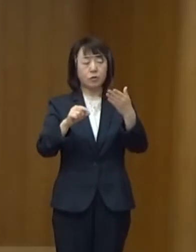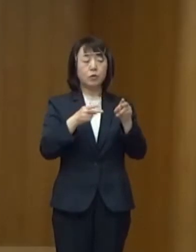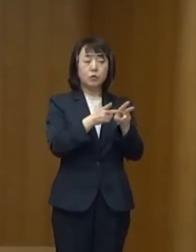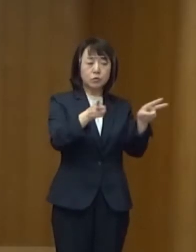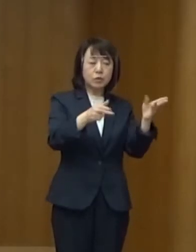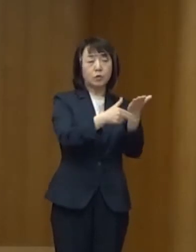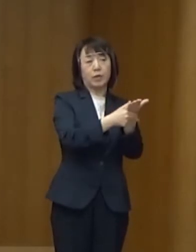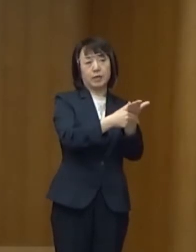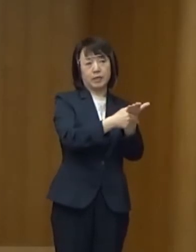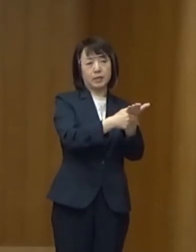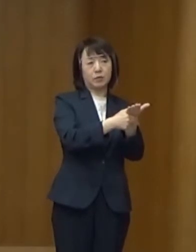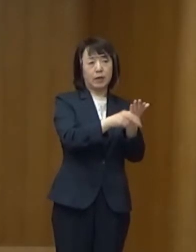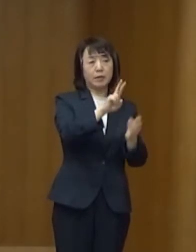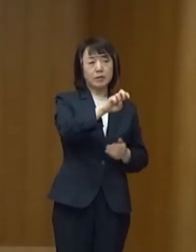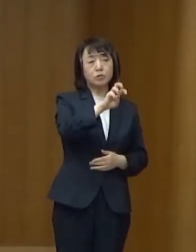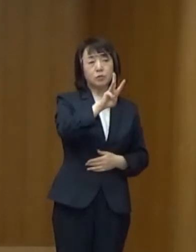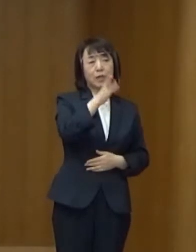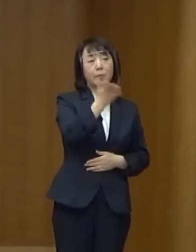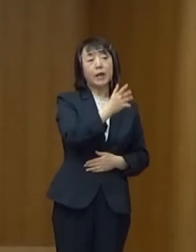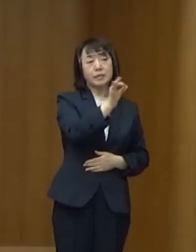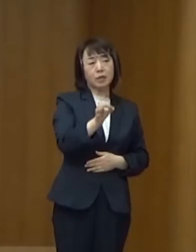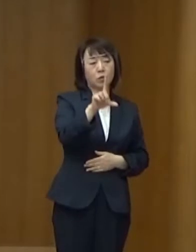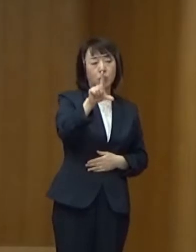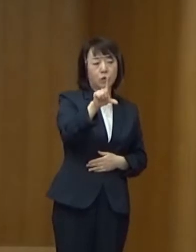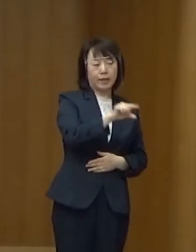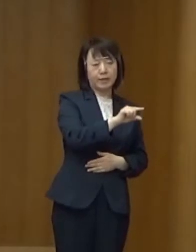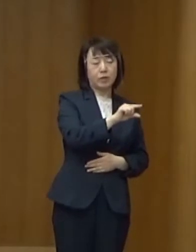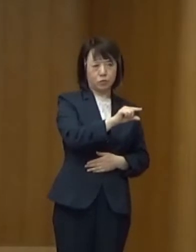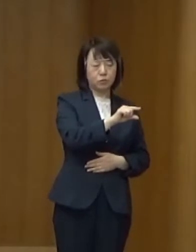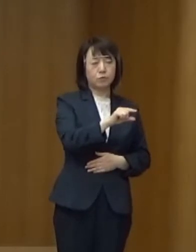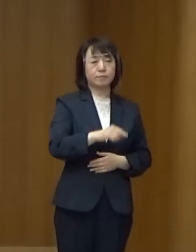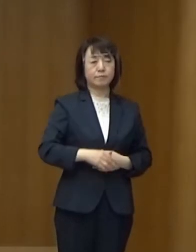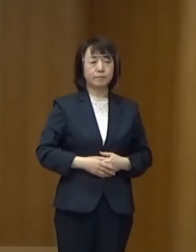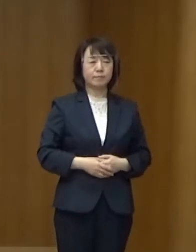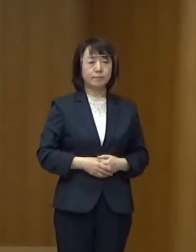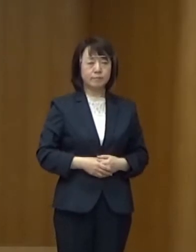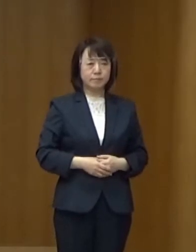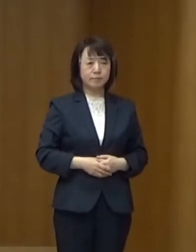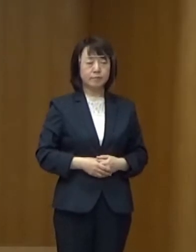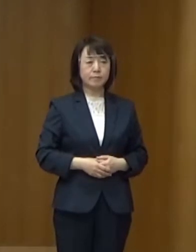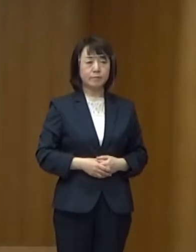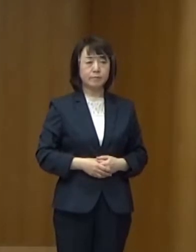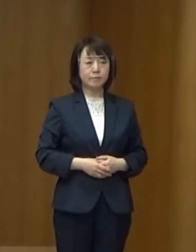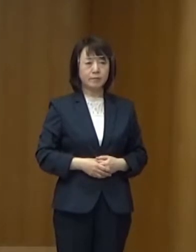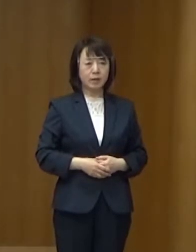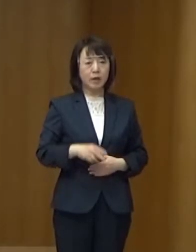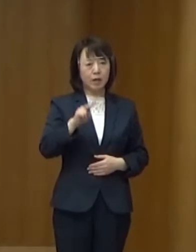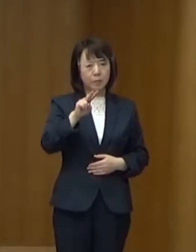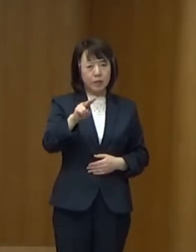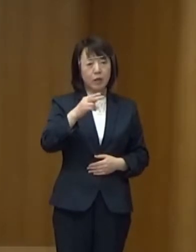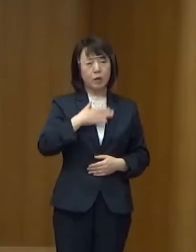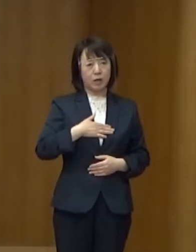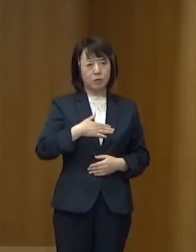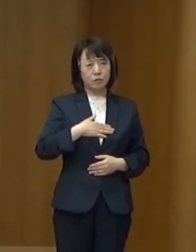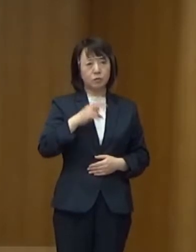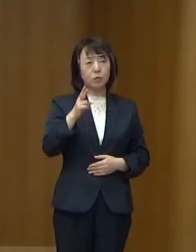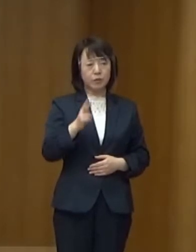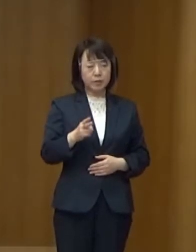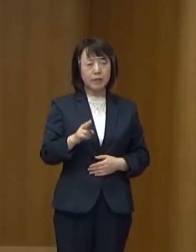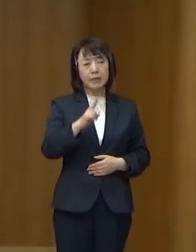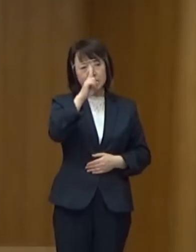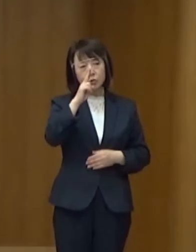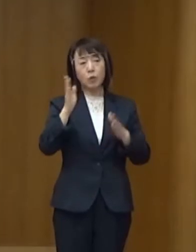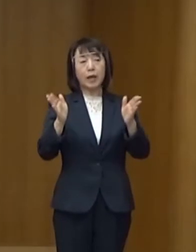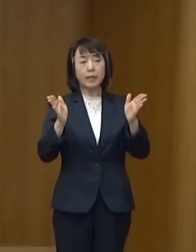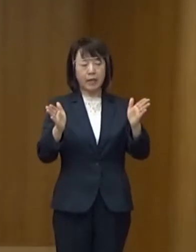すきの駅において言うと 23% の減少ということでございます。こちらご覧いただいて分かりますように、日中におい